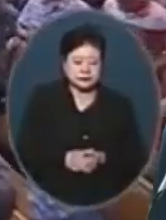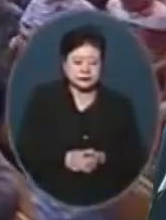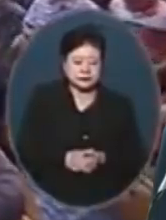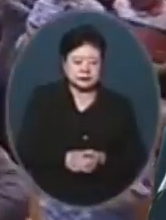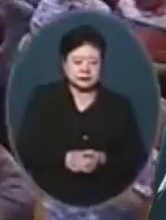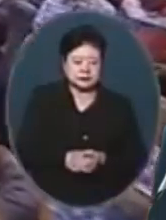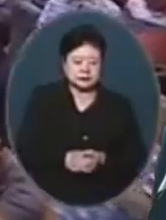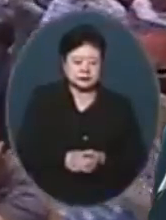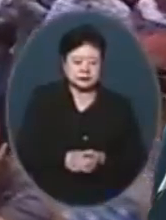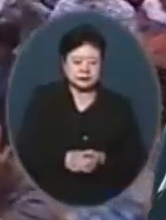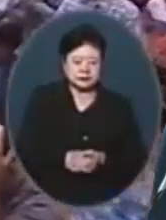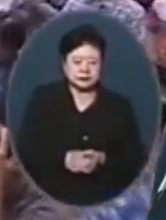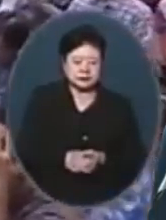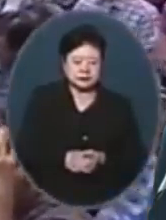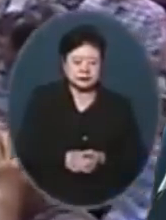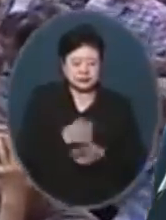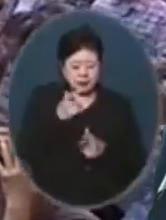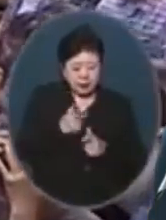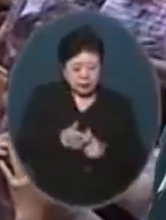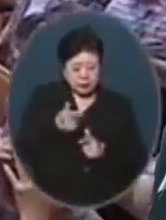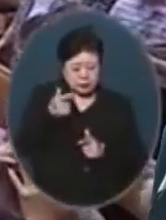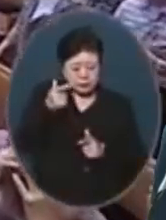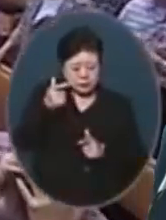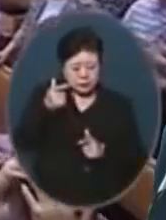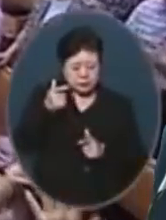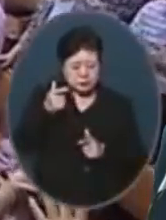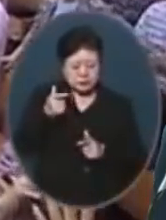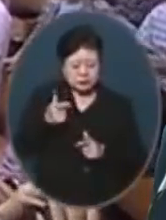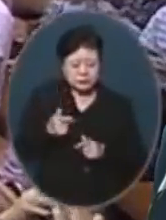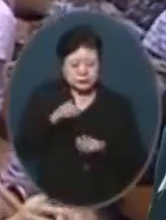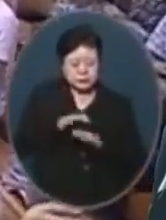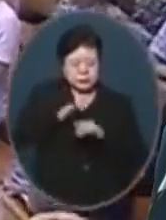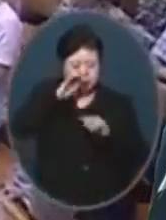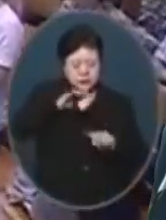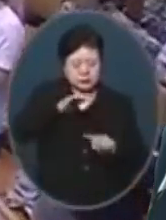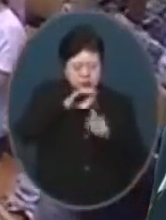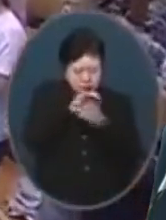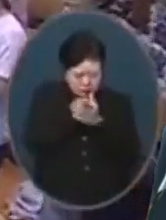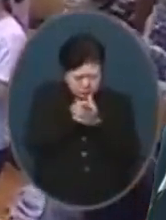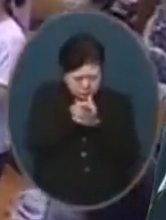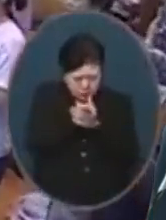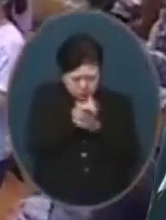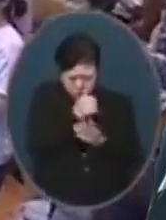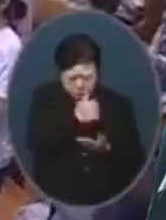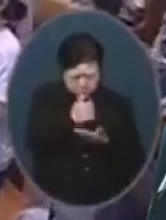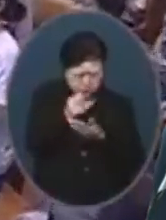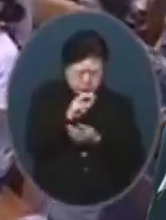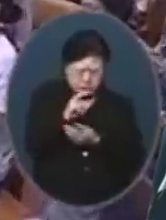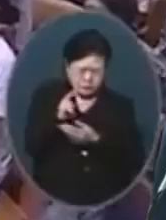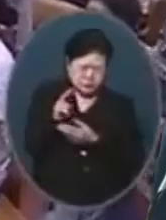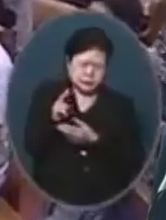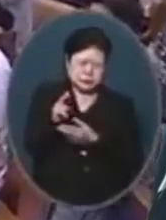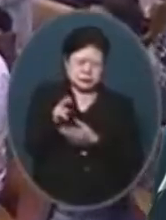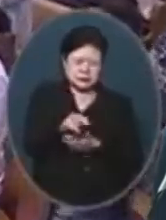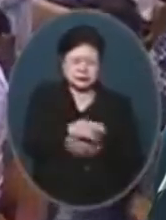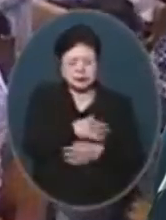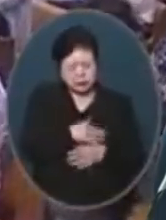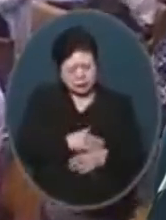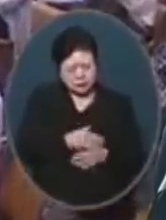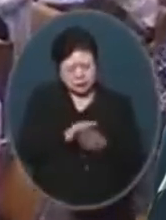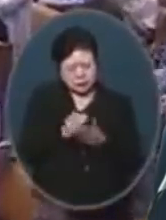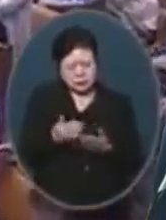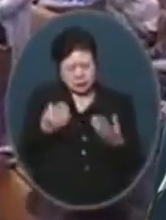눈 감고 예수님이 손을 얹어주시는 것을 생각하십시오. 주님이 쓰여 우리 연약한 것을